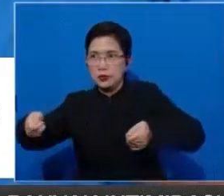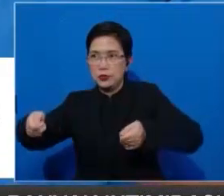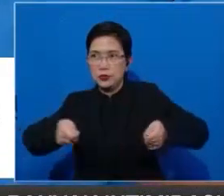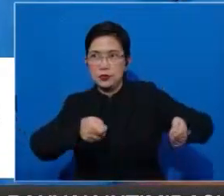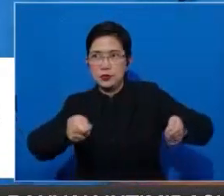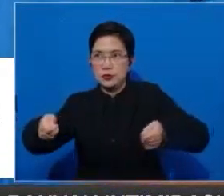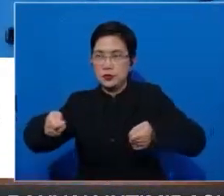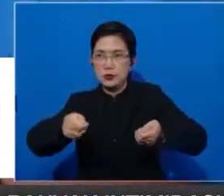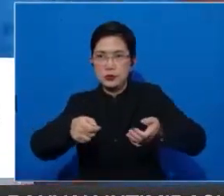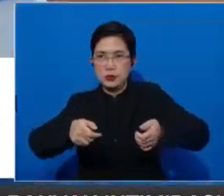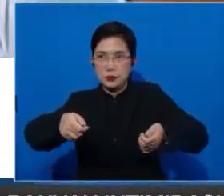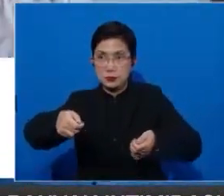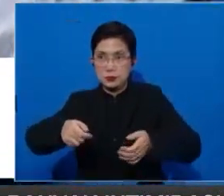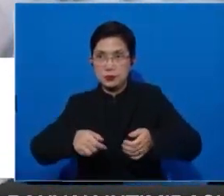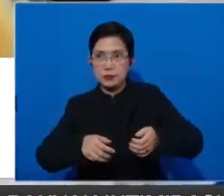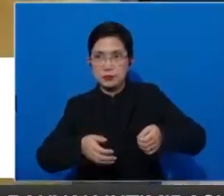disaring.